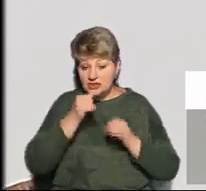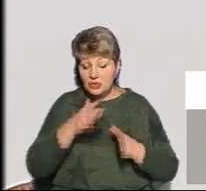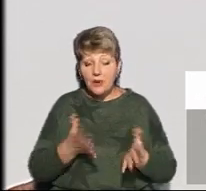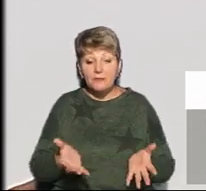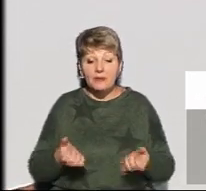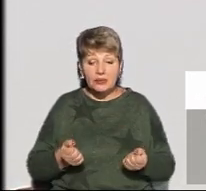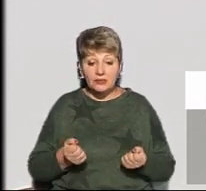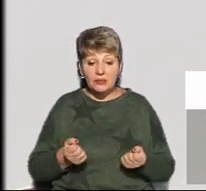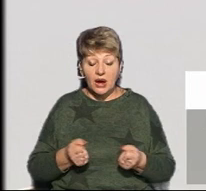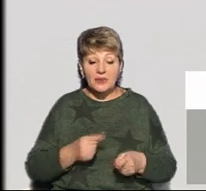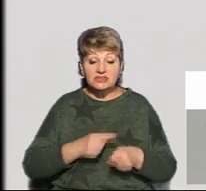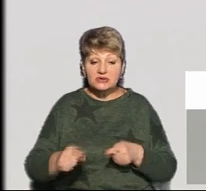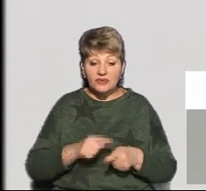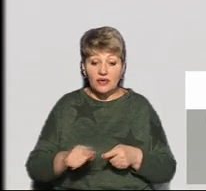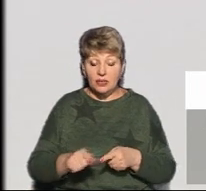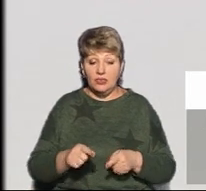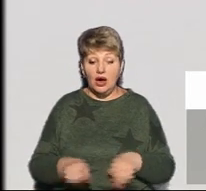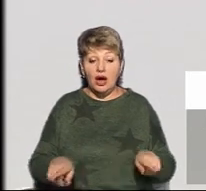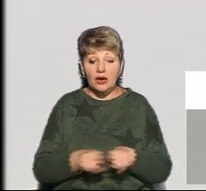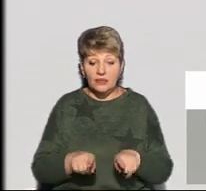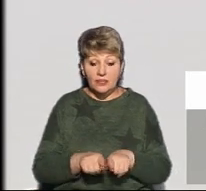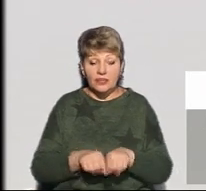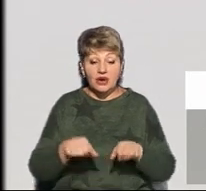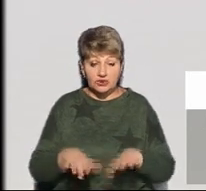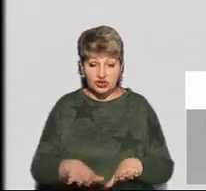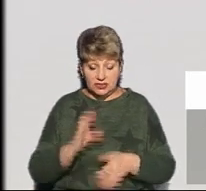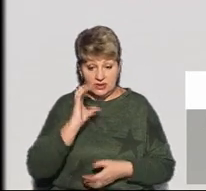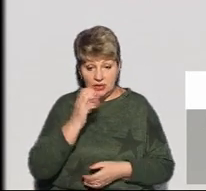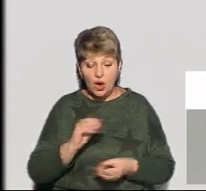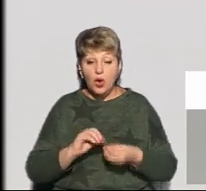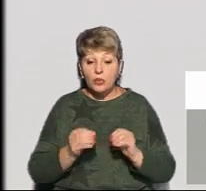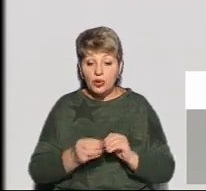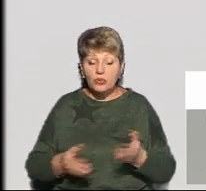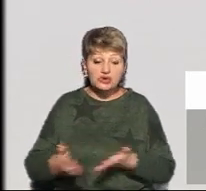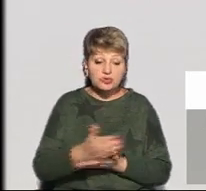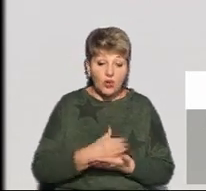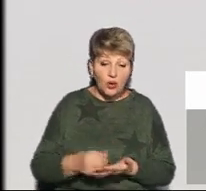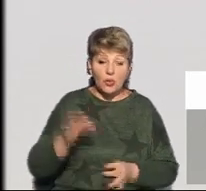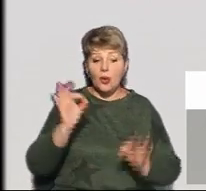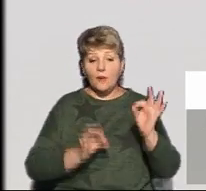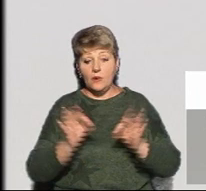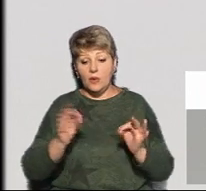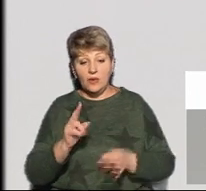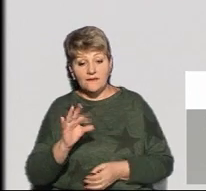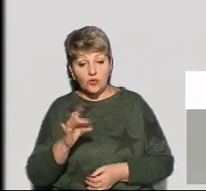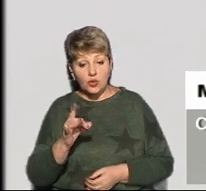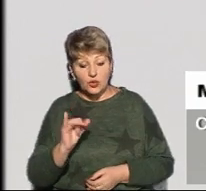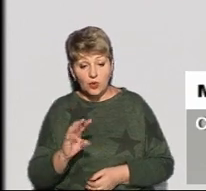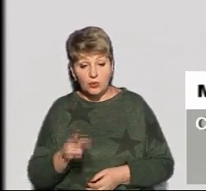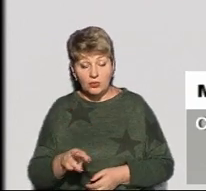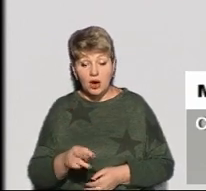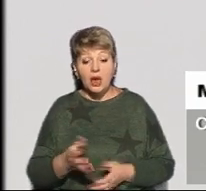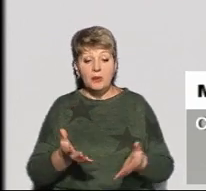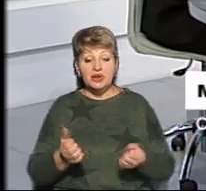приймати швидкі, одностайні, виважені рішення. Проблема збору кворуму, проблема прийняття